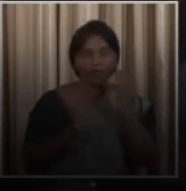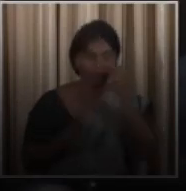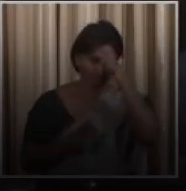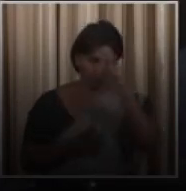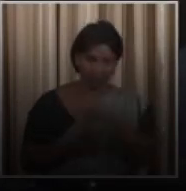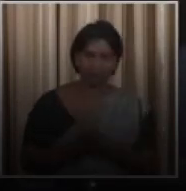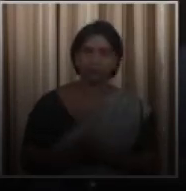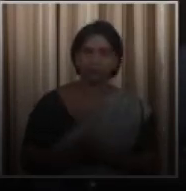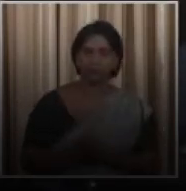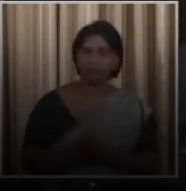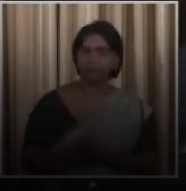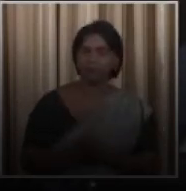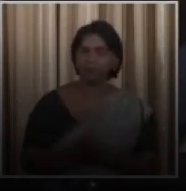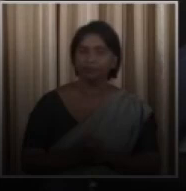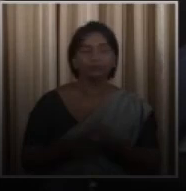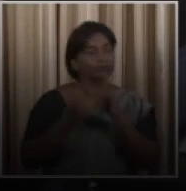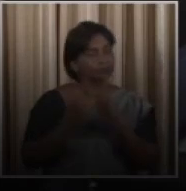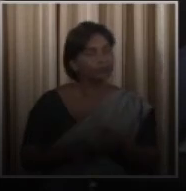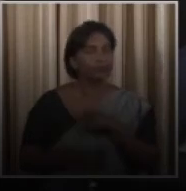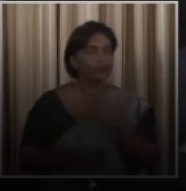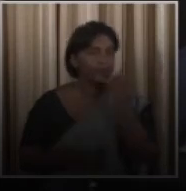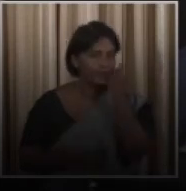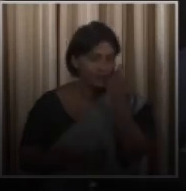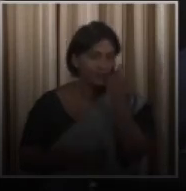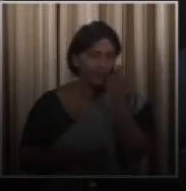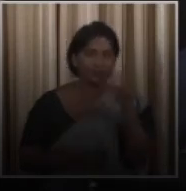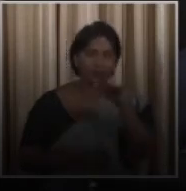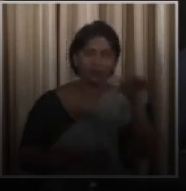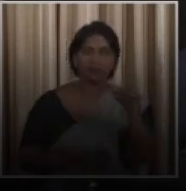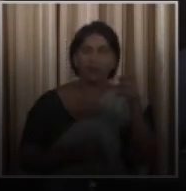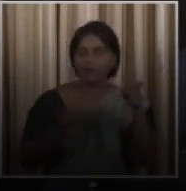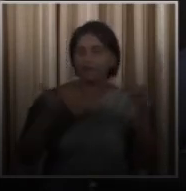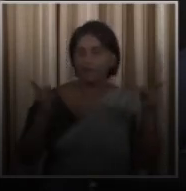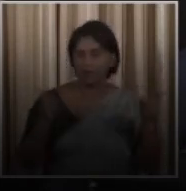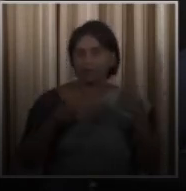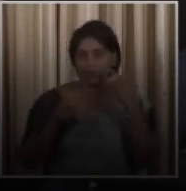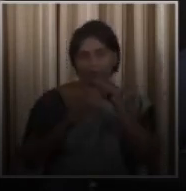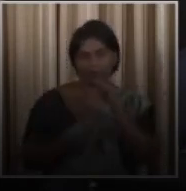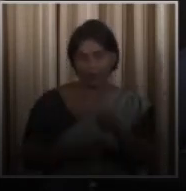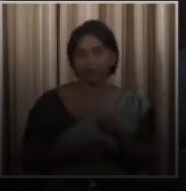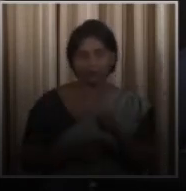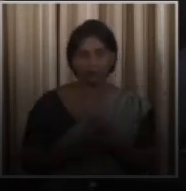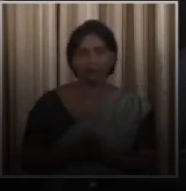මන්ත්‍රීතුමා. මේ වගේ සැකසංකා සමාජය තුළ මතුවලා තියෙන කාරණේ ඇත්ත.